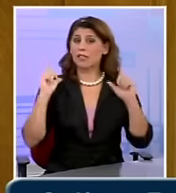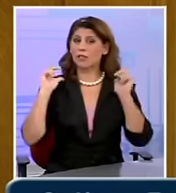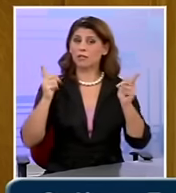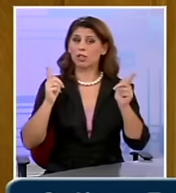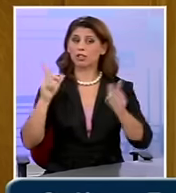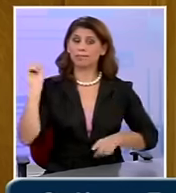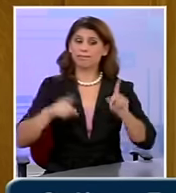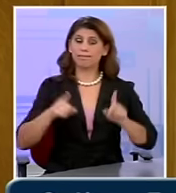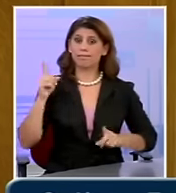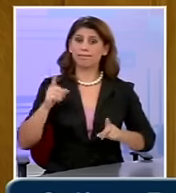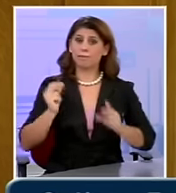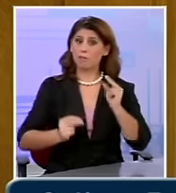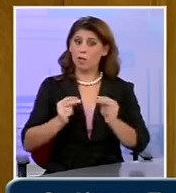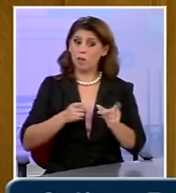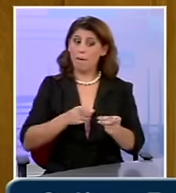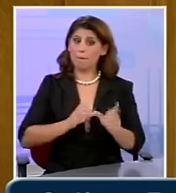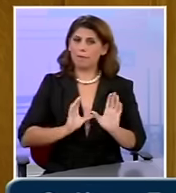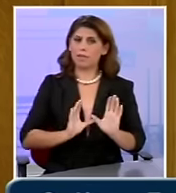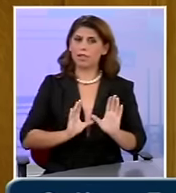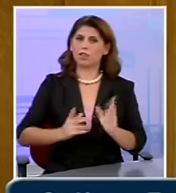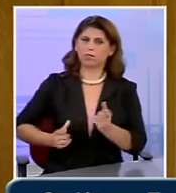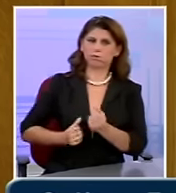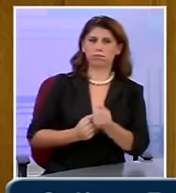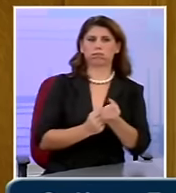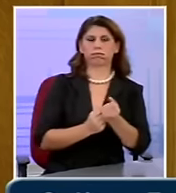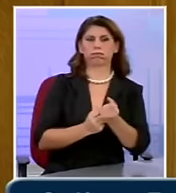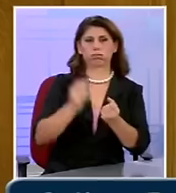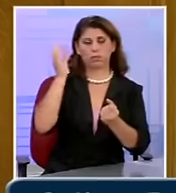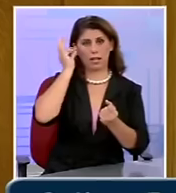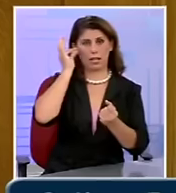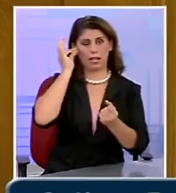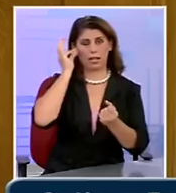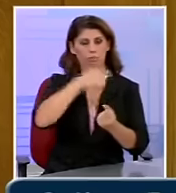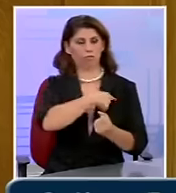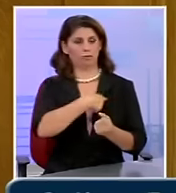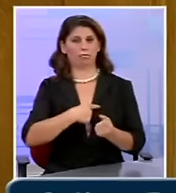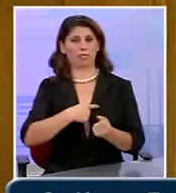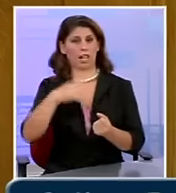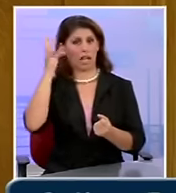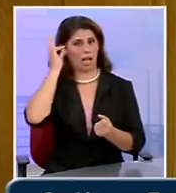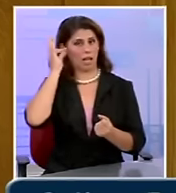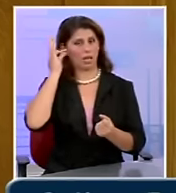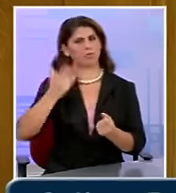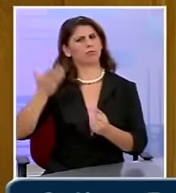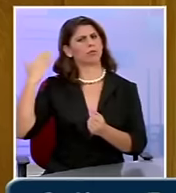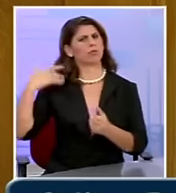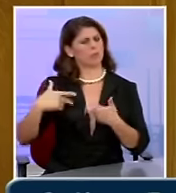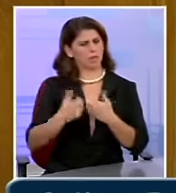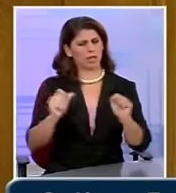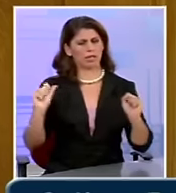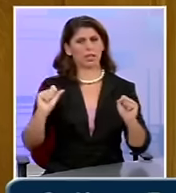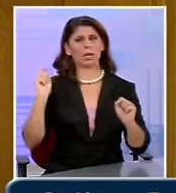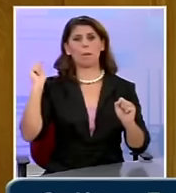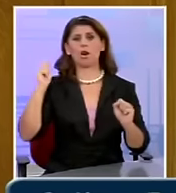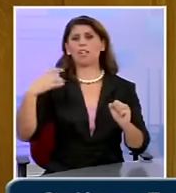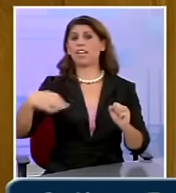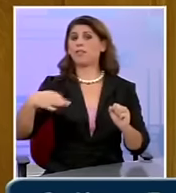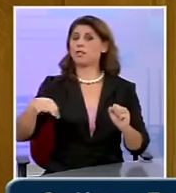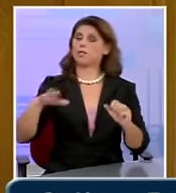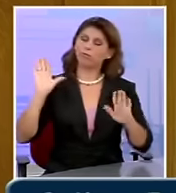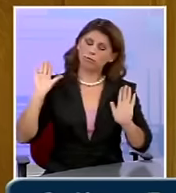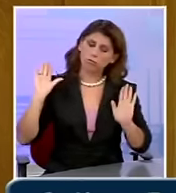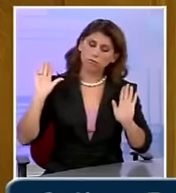απειλούνταν. Οι ηγέτες της Γαλλίας, οι προκάτοχοί μου, άσχετα με την πολιτική τους ευαισθησία, στήριξαν